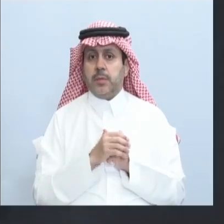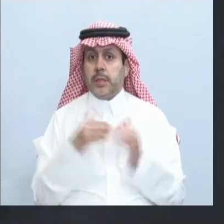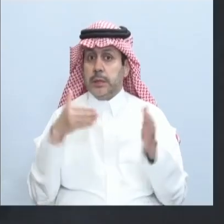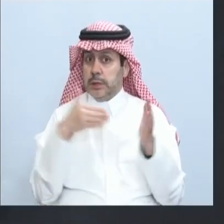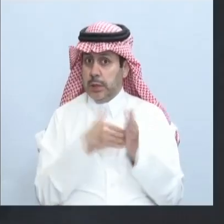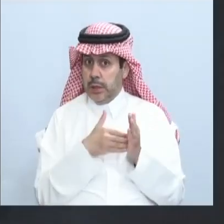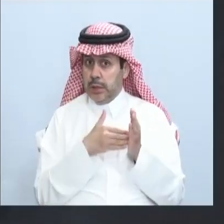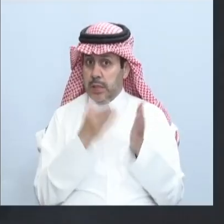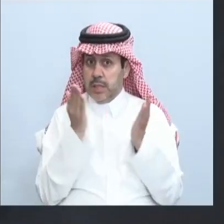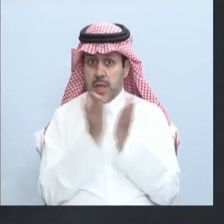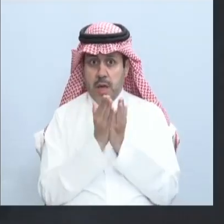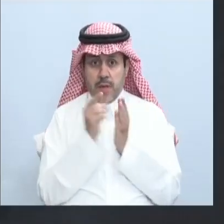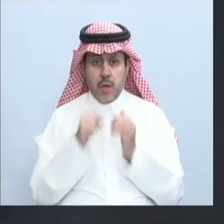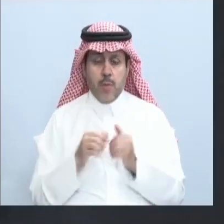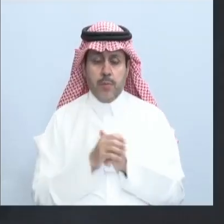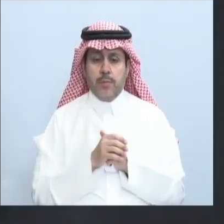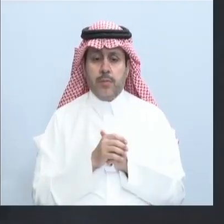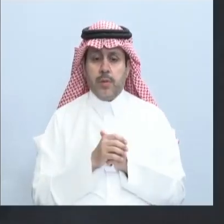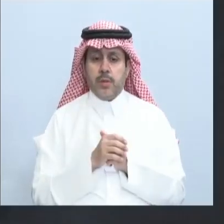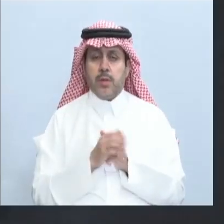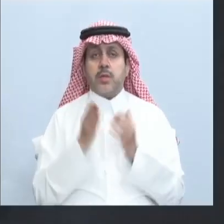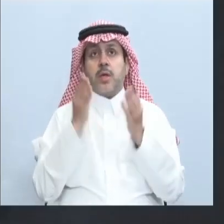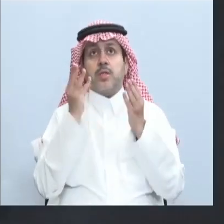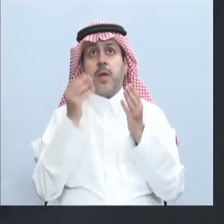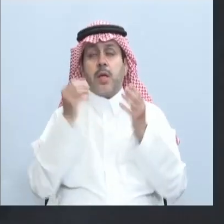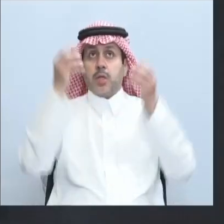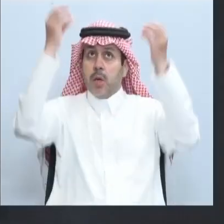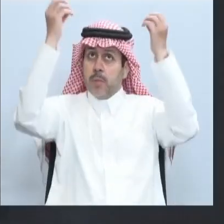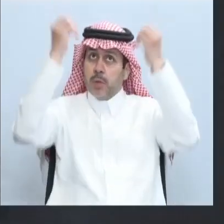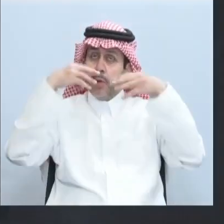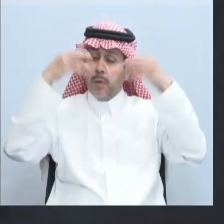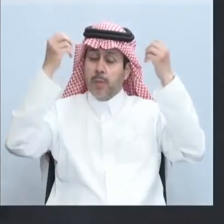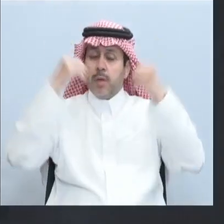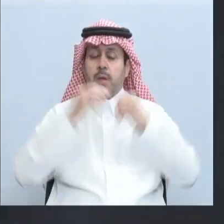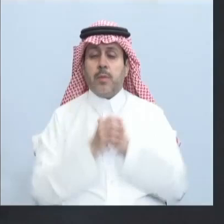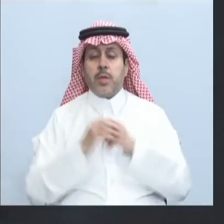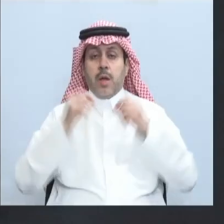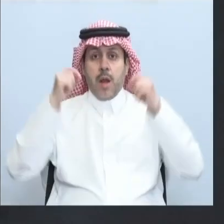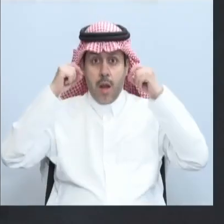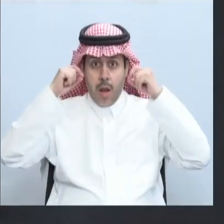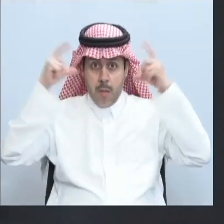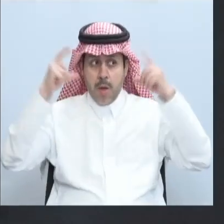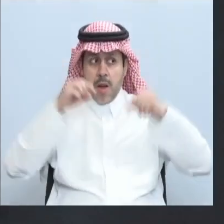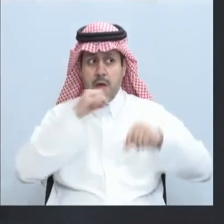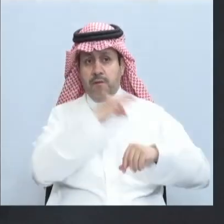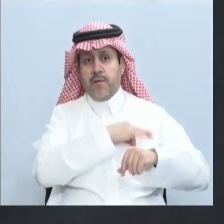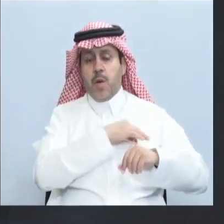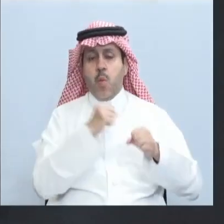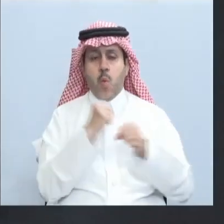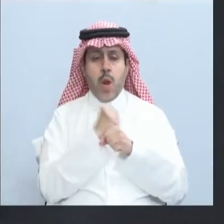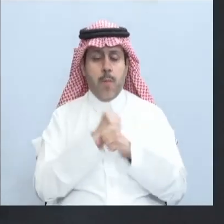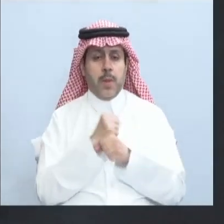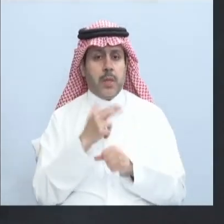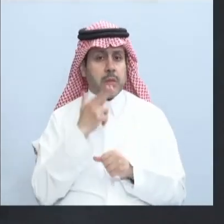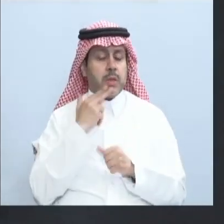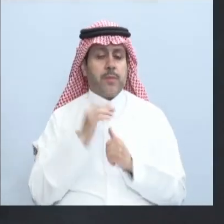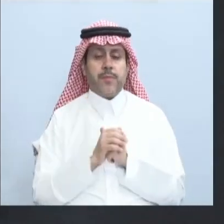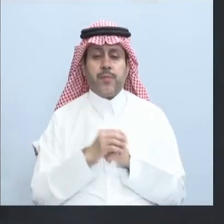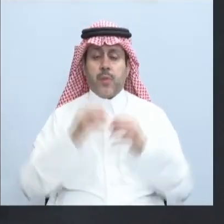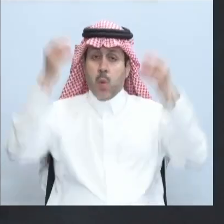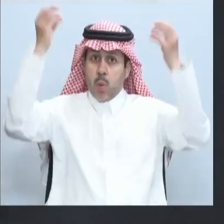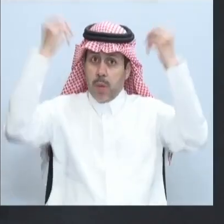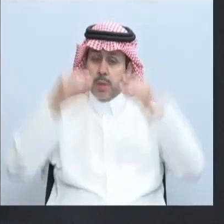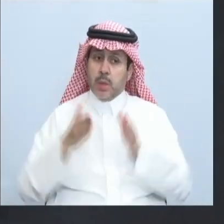انتهينا من درسنا في هذا اليوم نسال الله عز وجل بمنه وكرمه ان يرزقنا العلم النافع والعمل الصالح وان